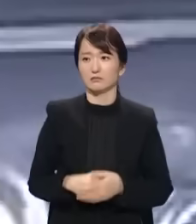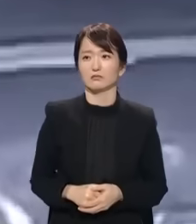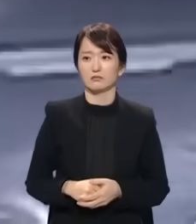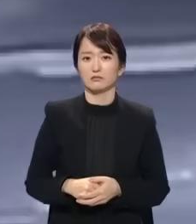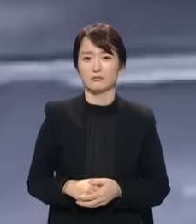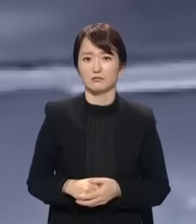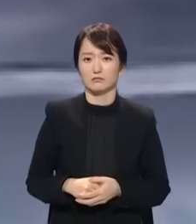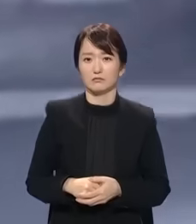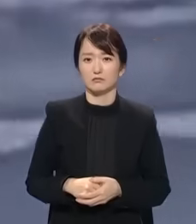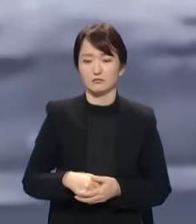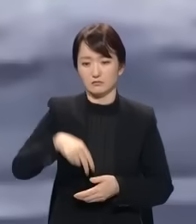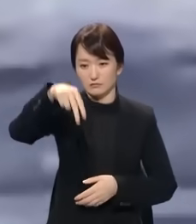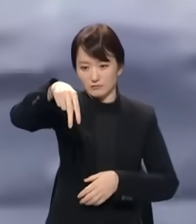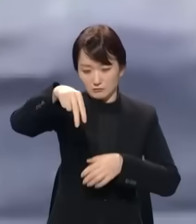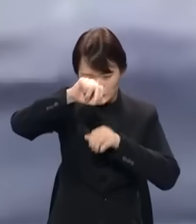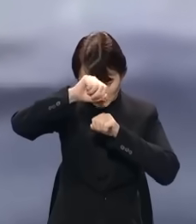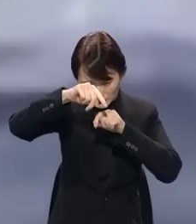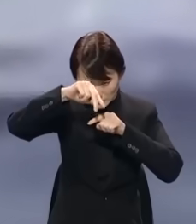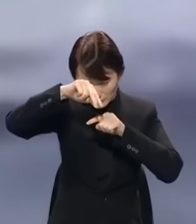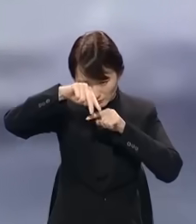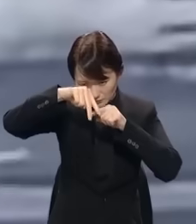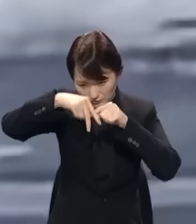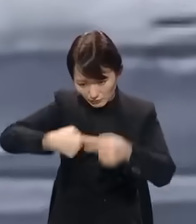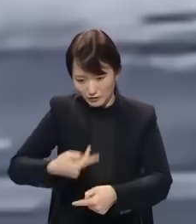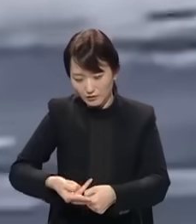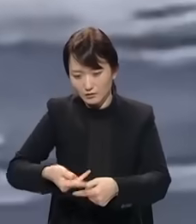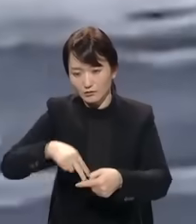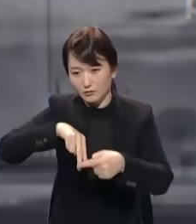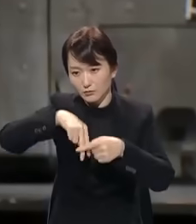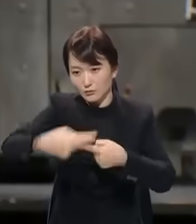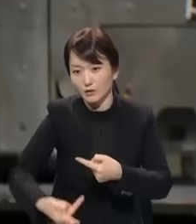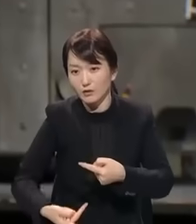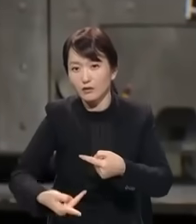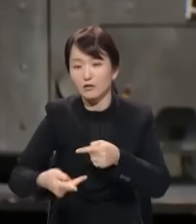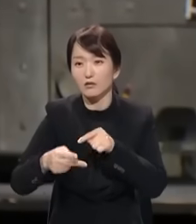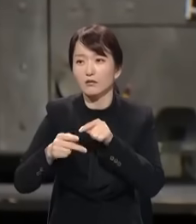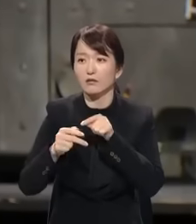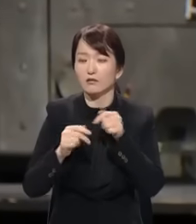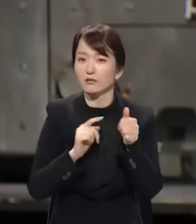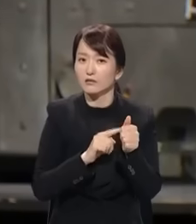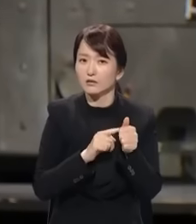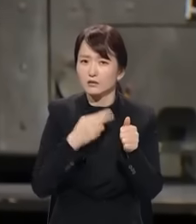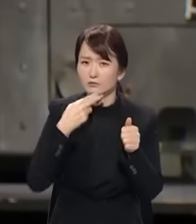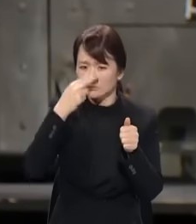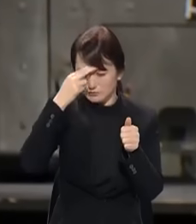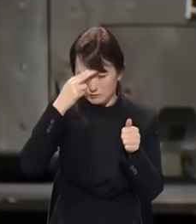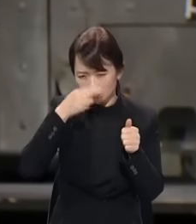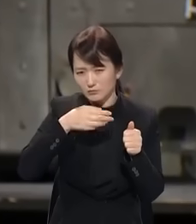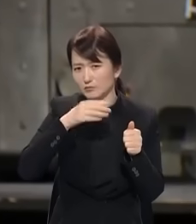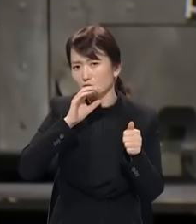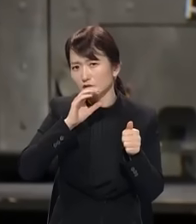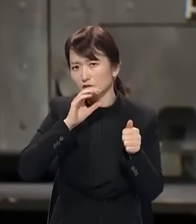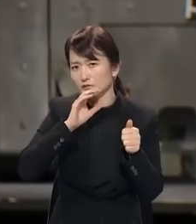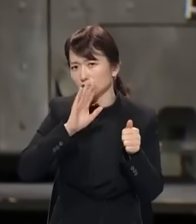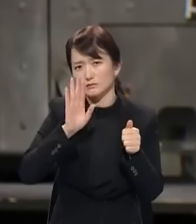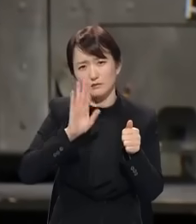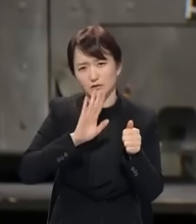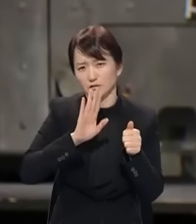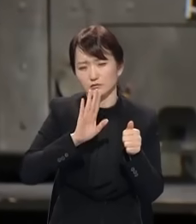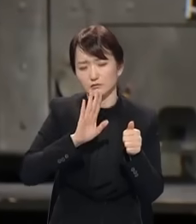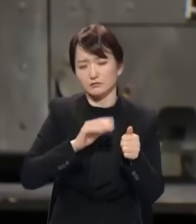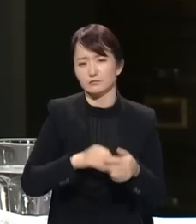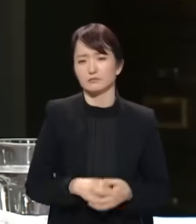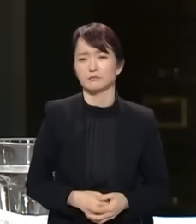아랫부분을 딱 걷어차서 넘어뜨리는 거 저는 저 사람이 그냥 술을 마신 상태라고 믿어지지가 않을 정도예요. 솔직히.